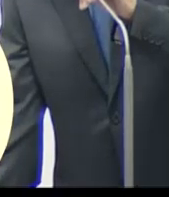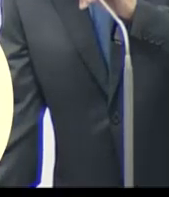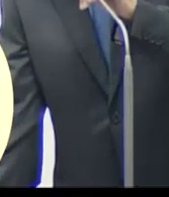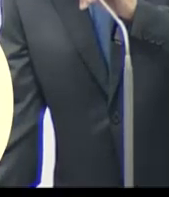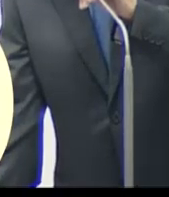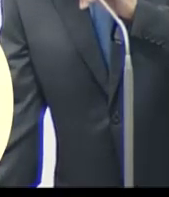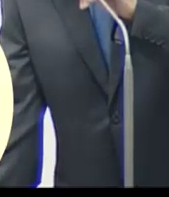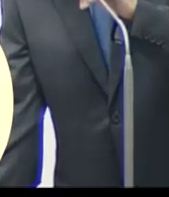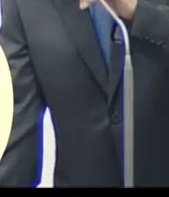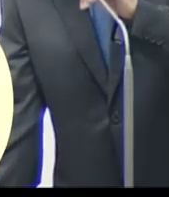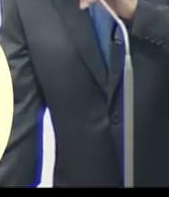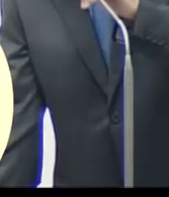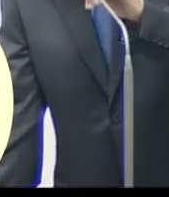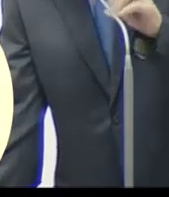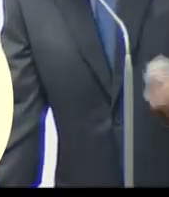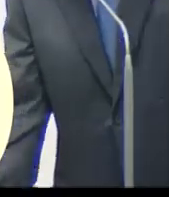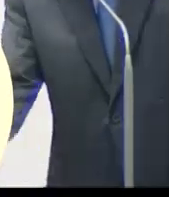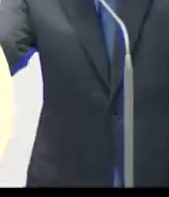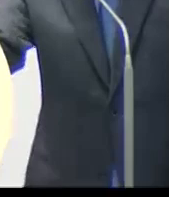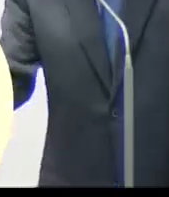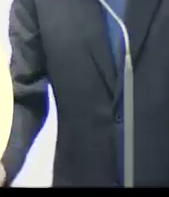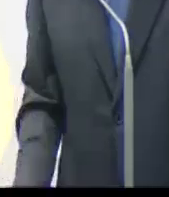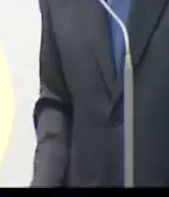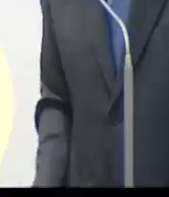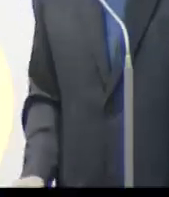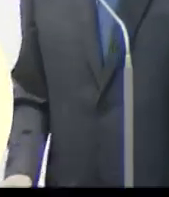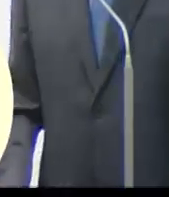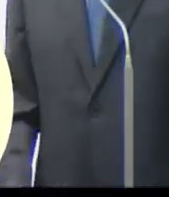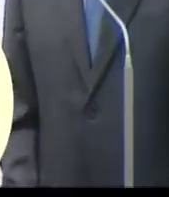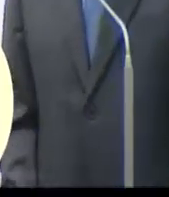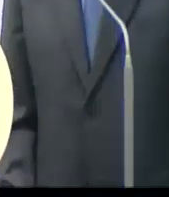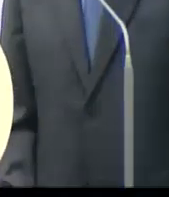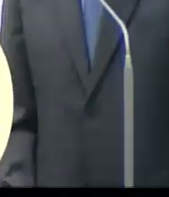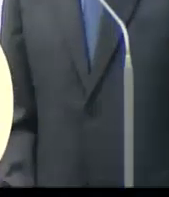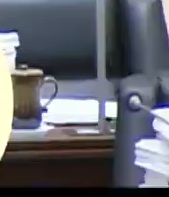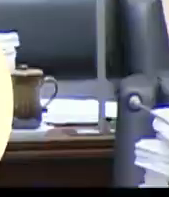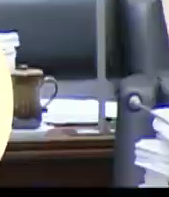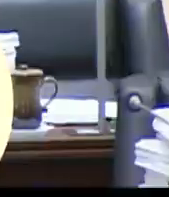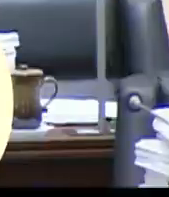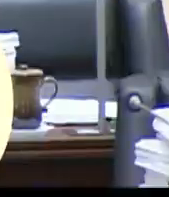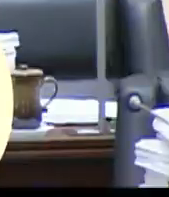啊，高雄市的重大建设，你请坐啦。